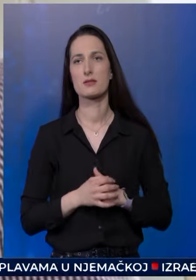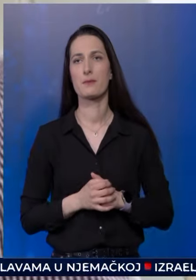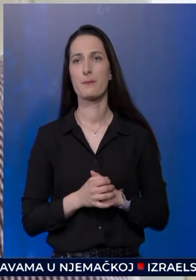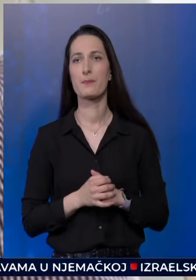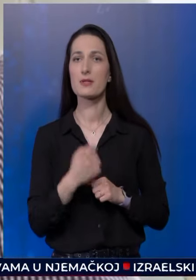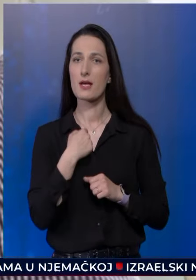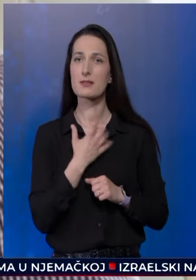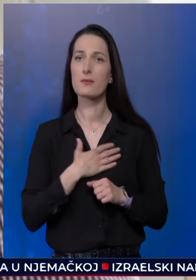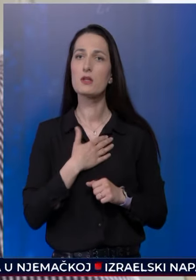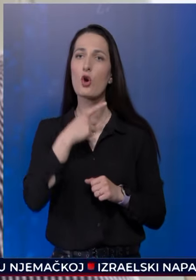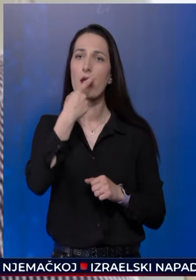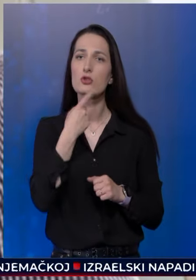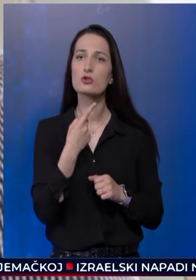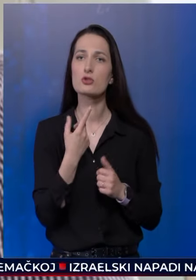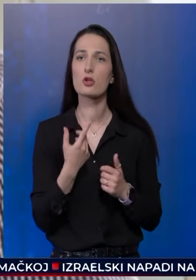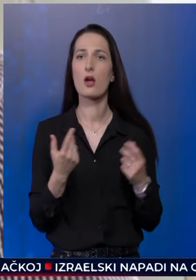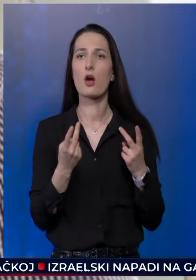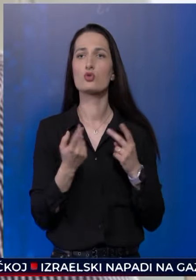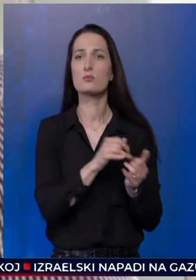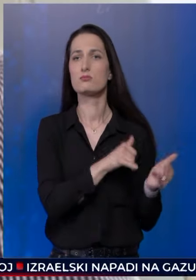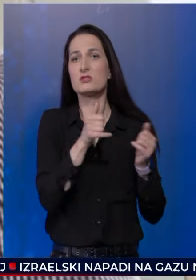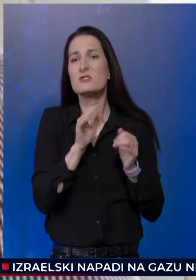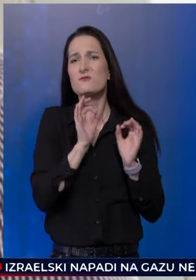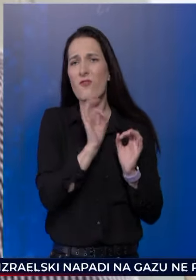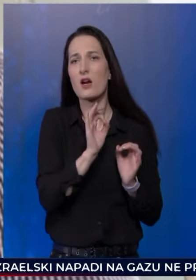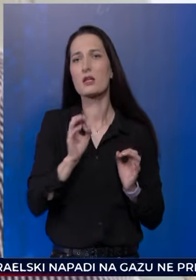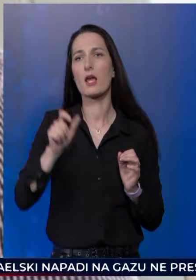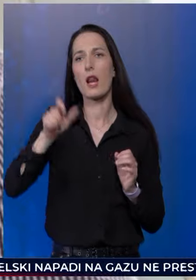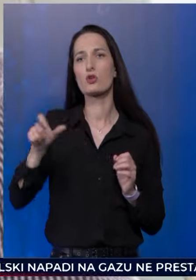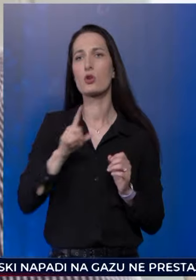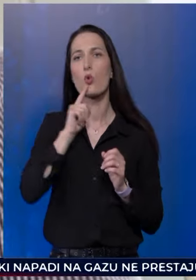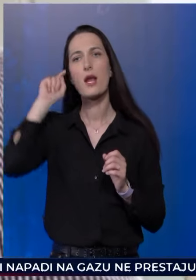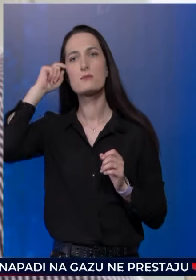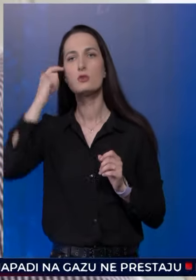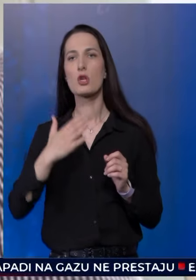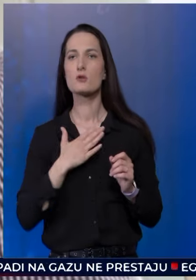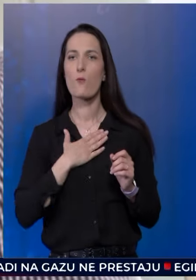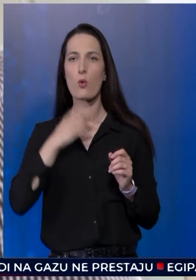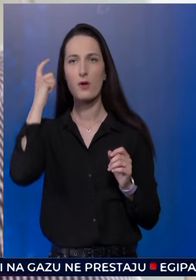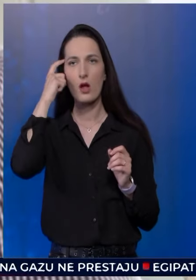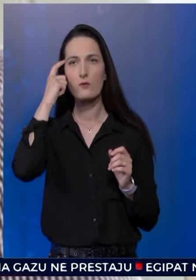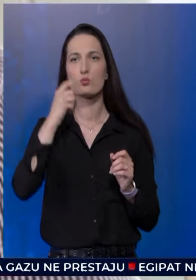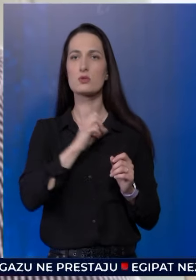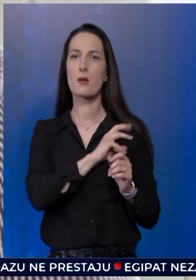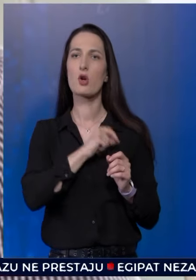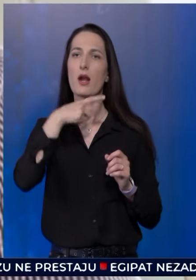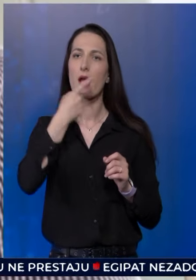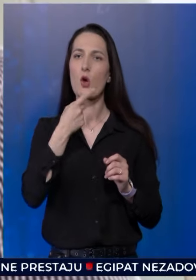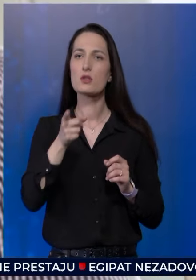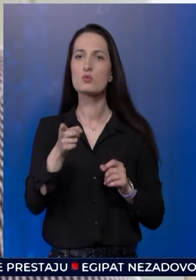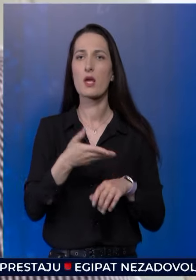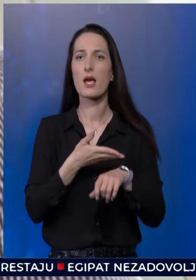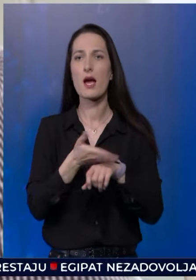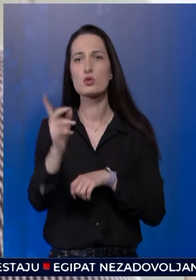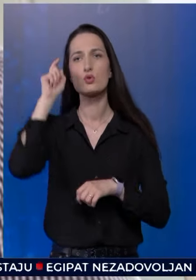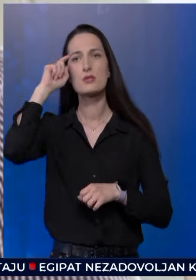u Srebrenici, ja sam htio kao što bi to iole svaki građanin koji